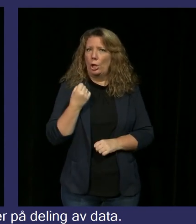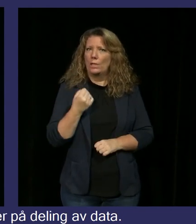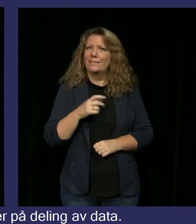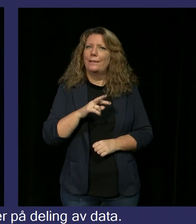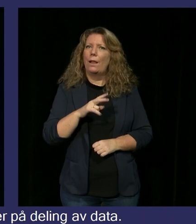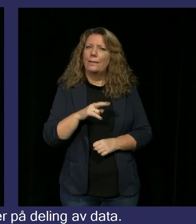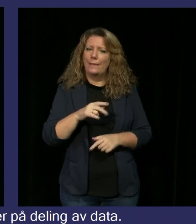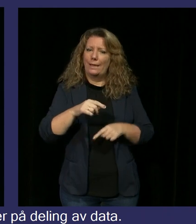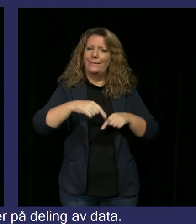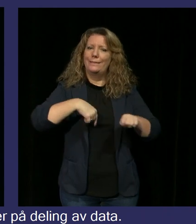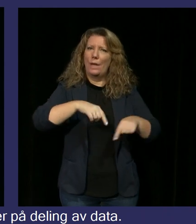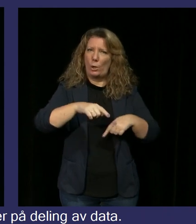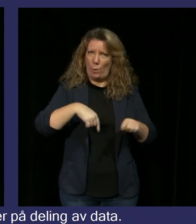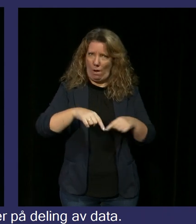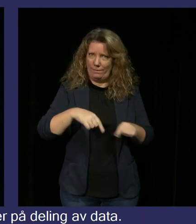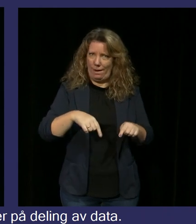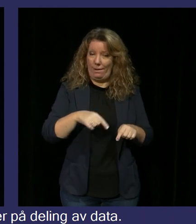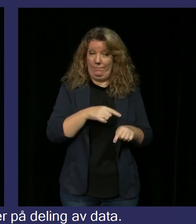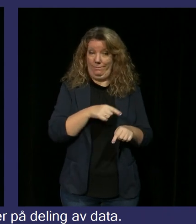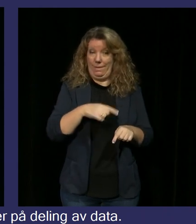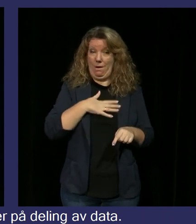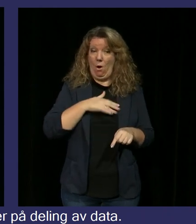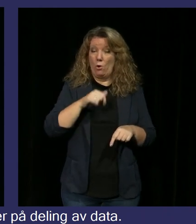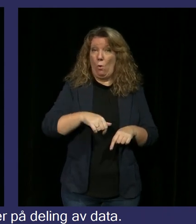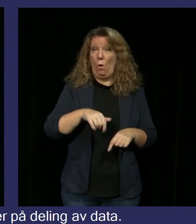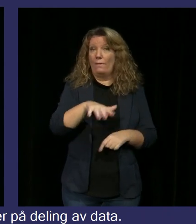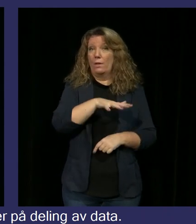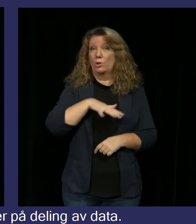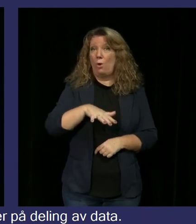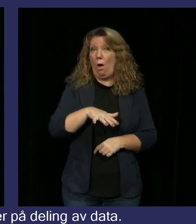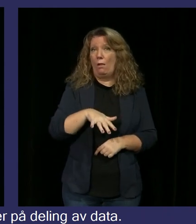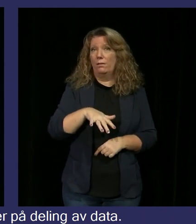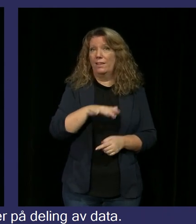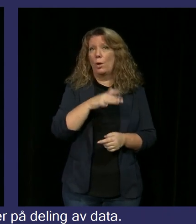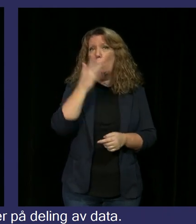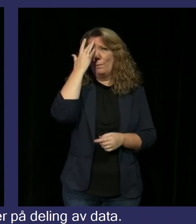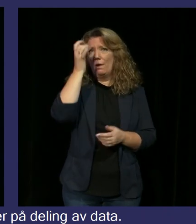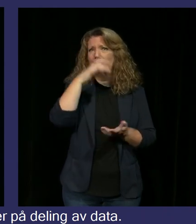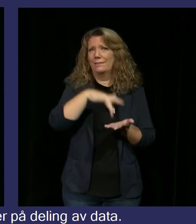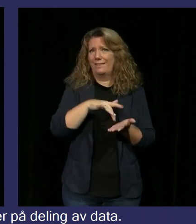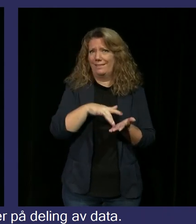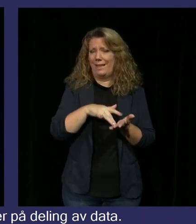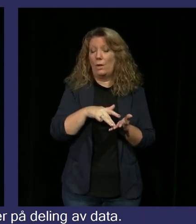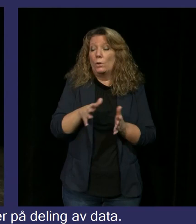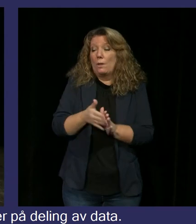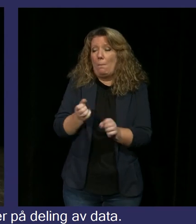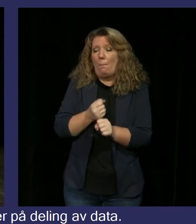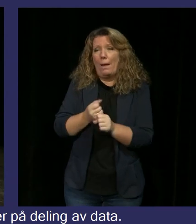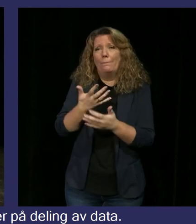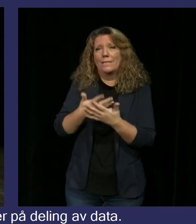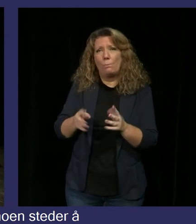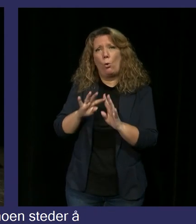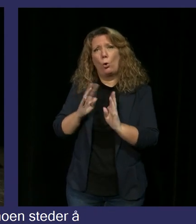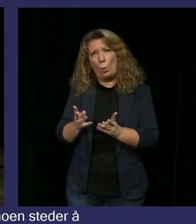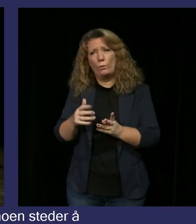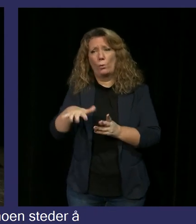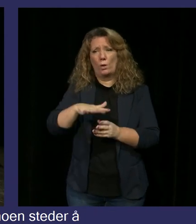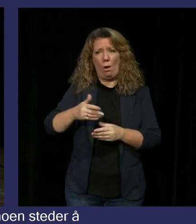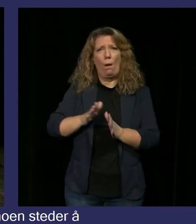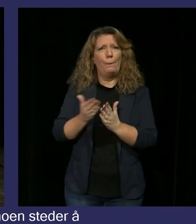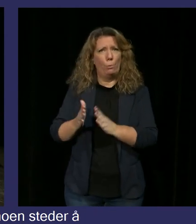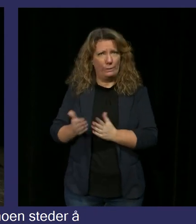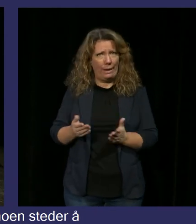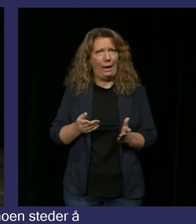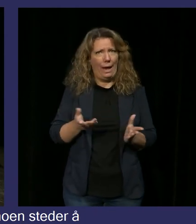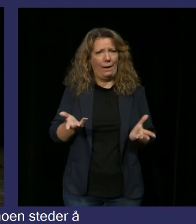digitaliseringsdirektoratet, sånn at de har et sånt nasjonalt kompetansesenter på deling av data, samarbeider med Språkrådet og Nasjonalbiblioteket om det, og jeg har veldig